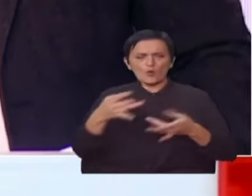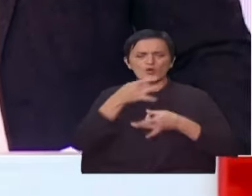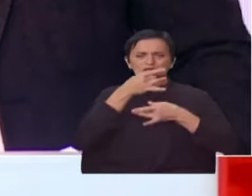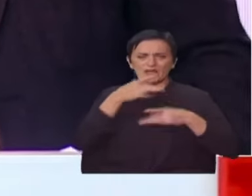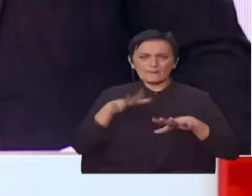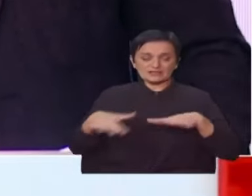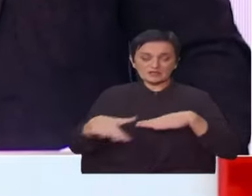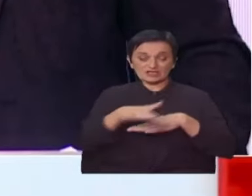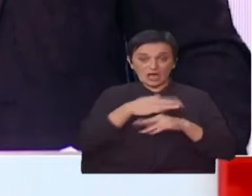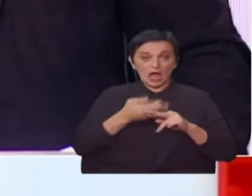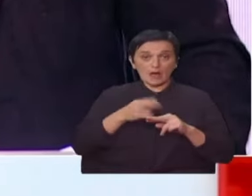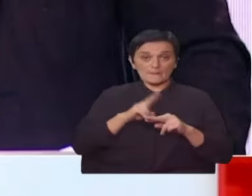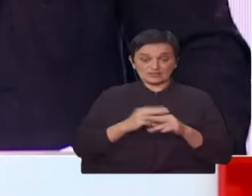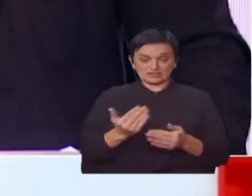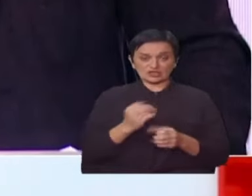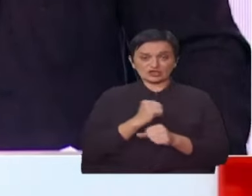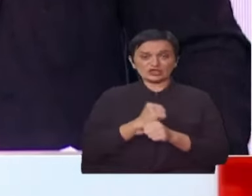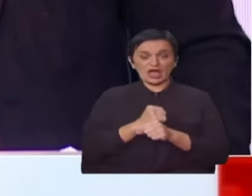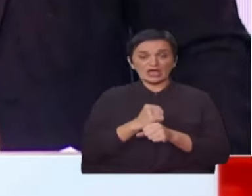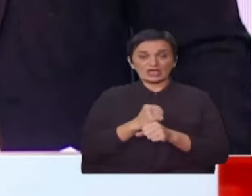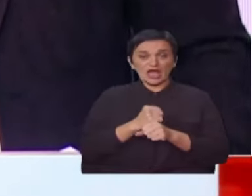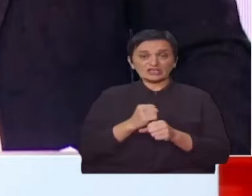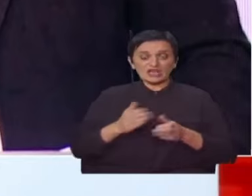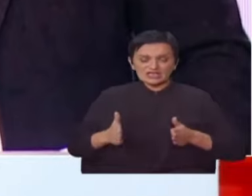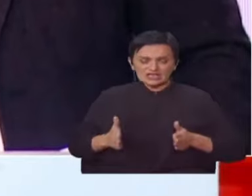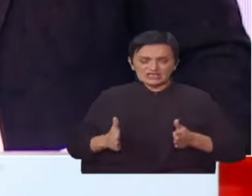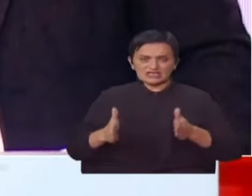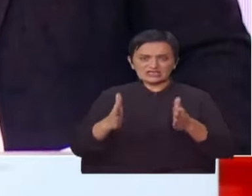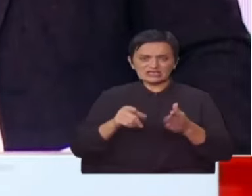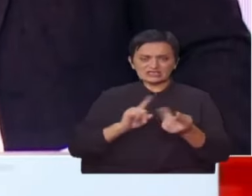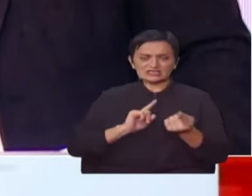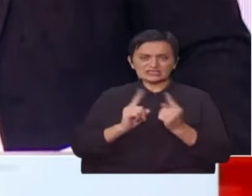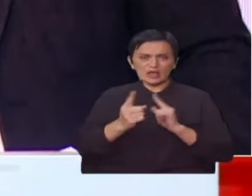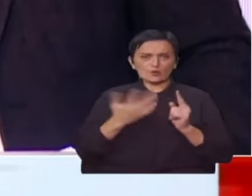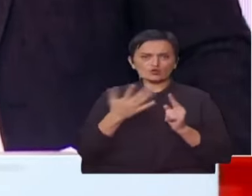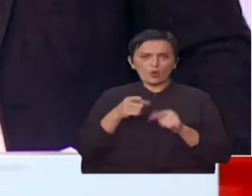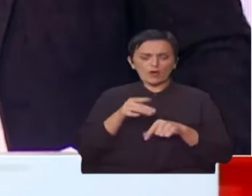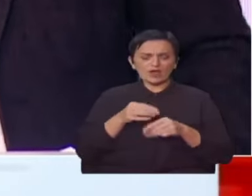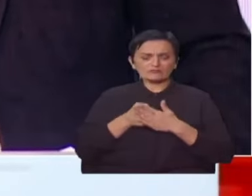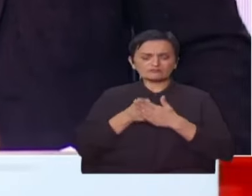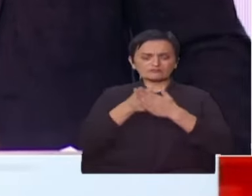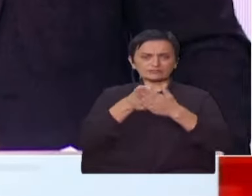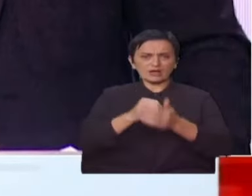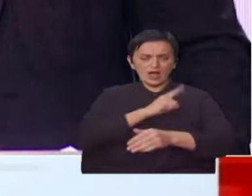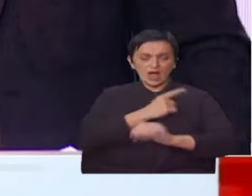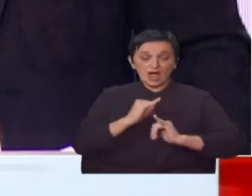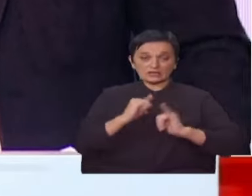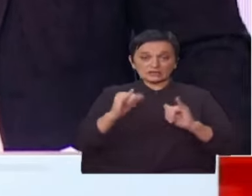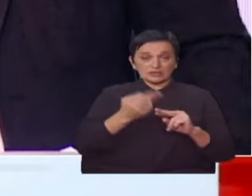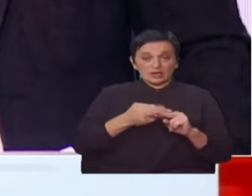ნებისმიერი დარგით, ამისთვის კეთდება სწორედ ის მაგისტრალური გზები, რომელიც გამტარიანობას უფრო აძლიერებს. ამისთვის